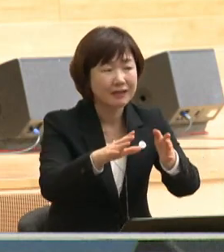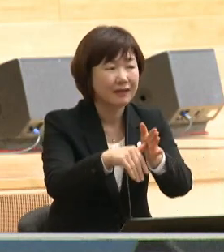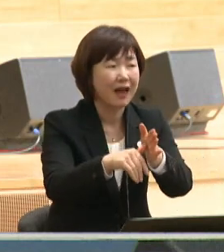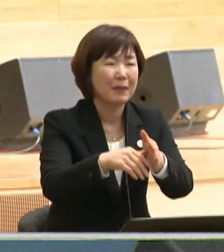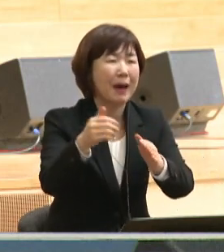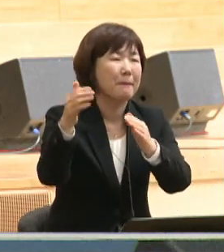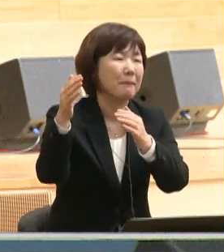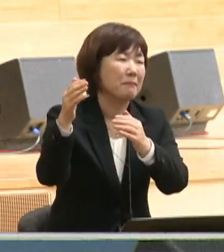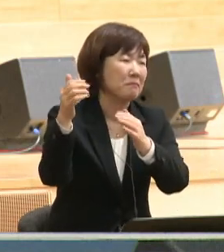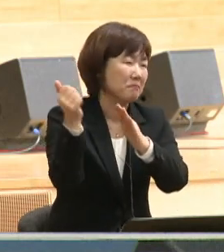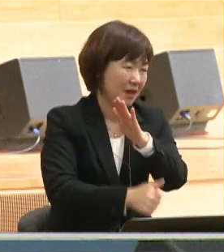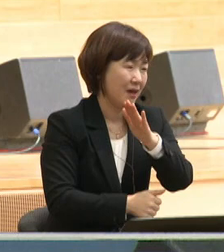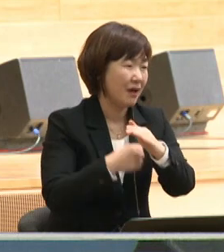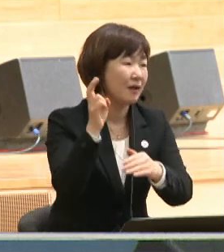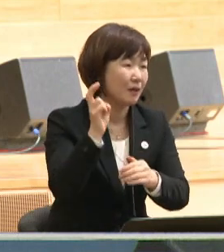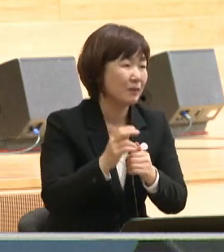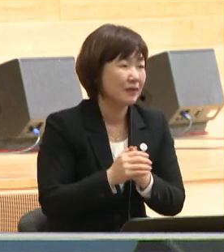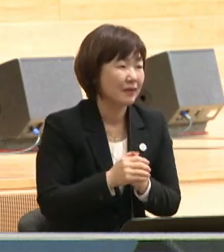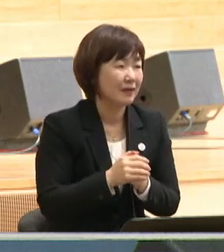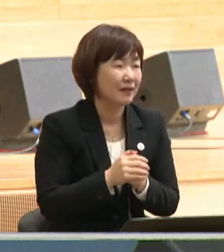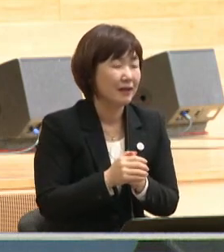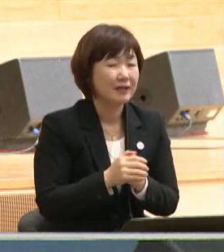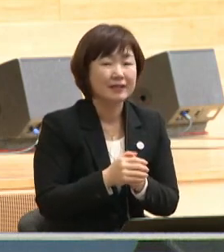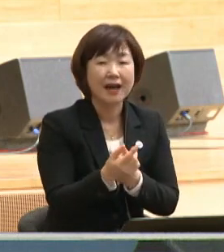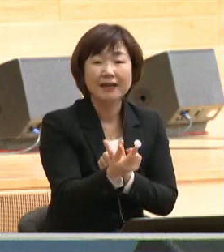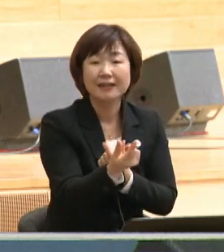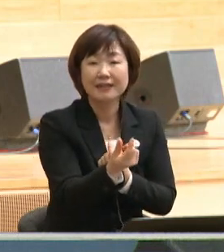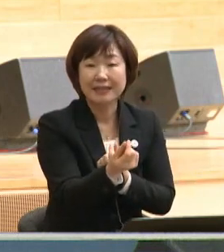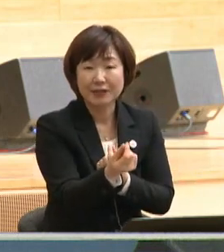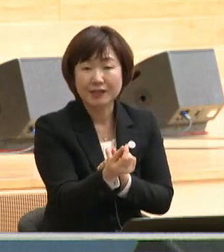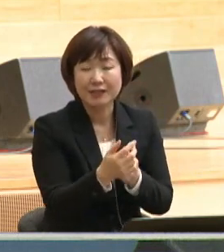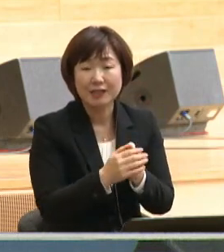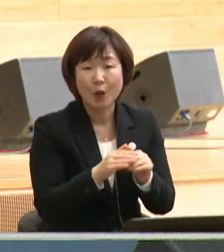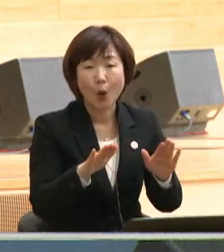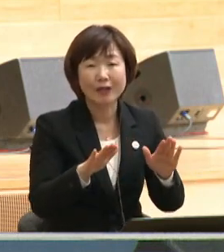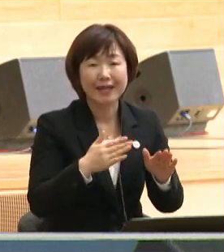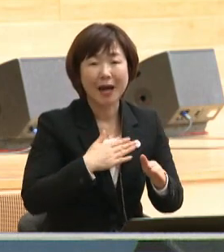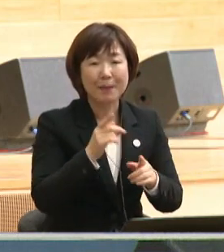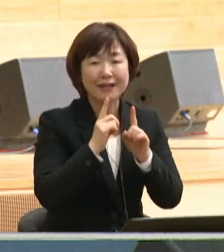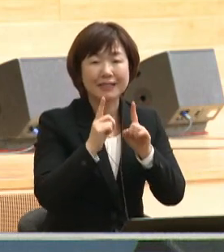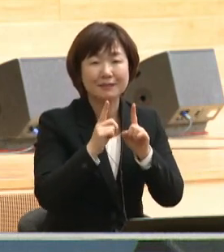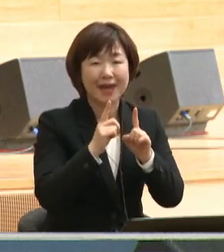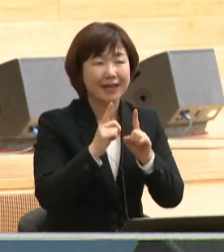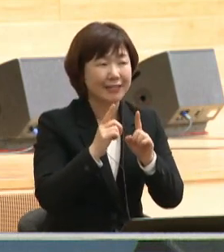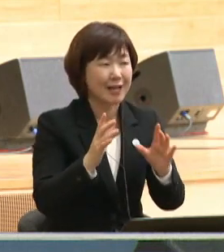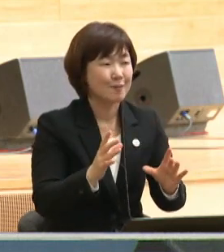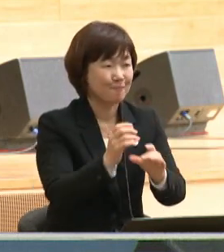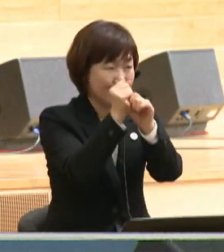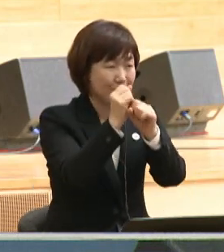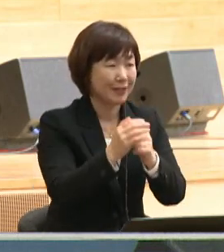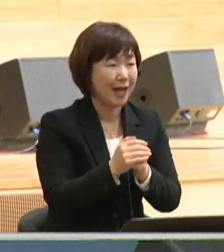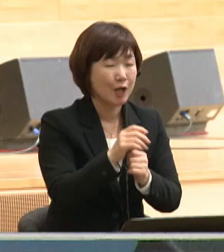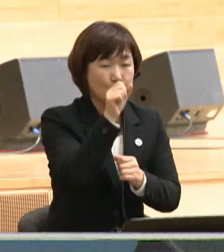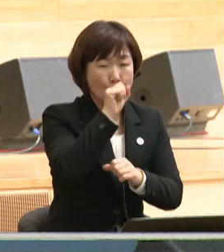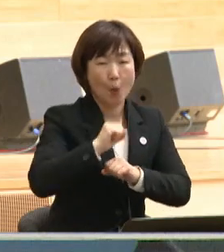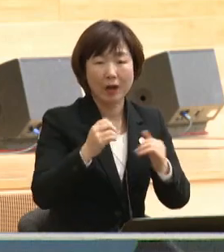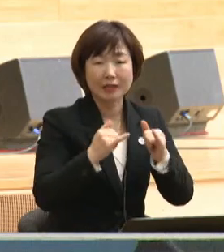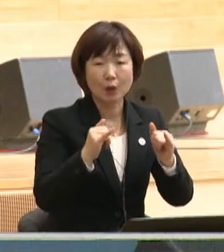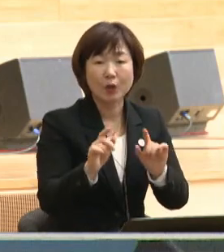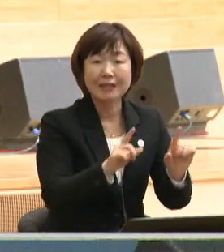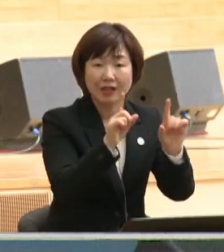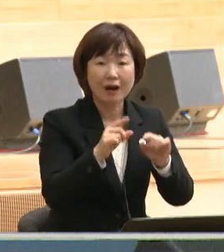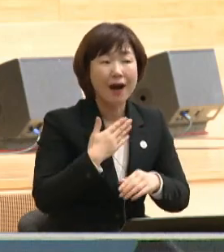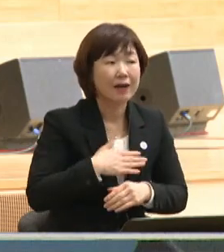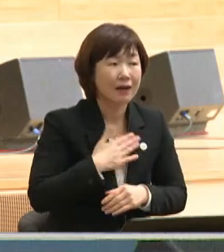때에 패배하게 되겠죠 사실이 부분이 오늘 제가 준비한 말씀의 핵심입니다 좋은 병사로 살아야 하는 것은